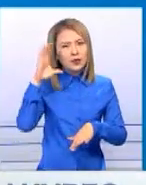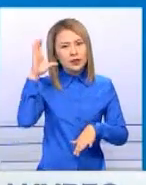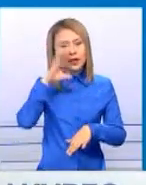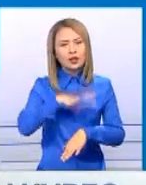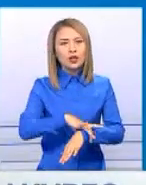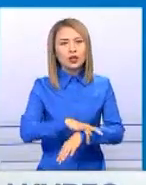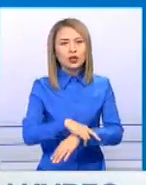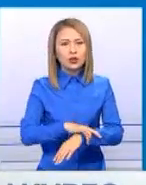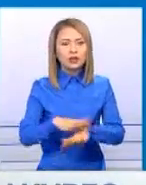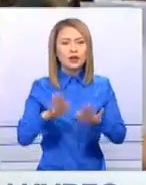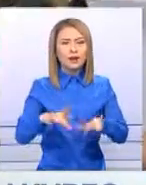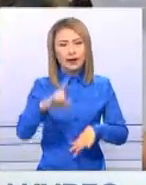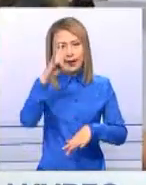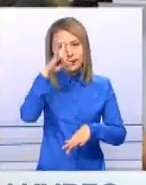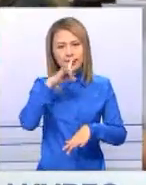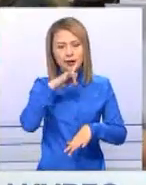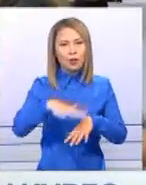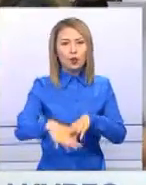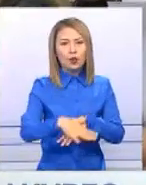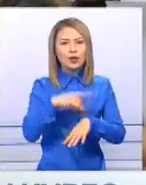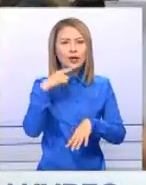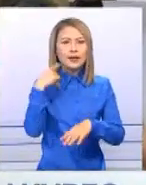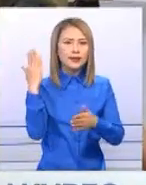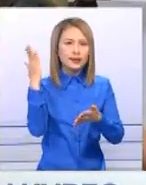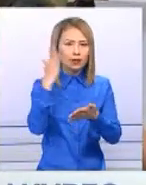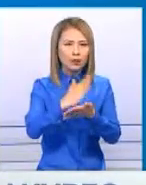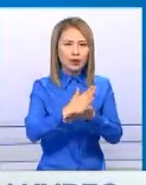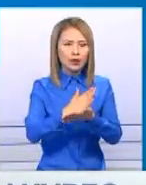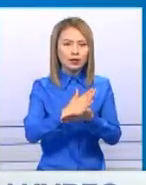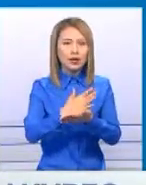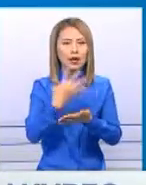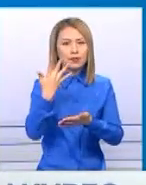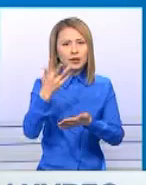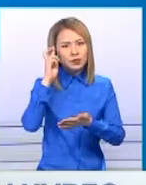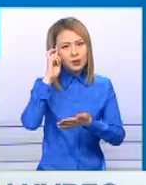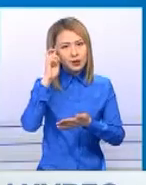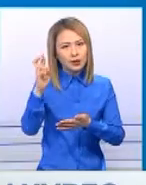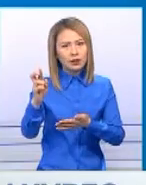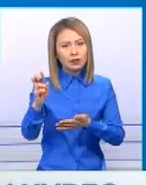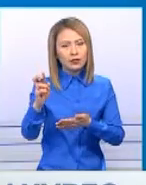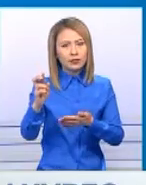арқылы, Қазақстан бойынша Ресейге барады. Біз